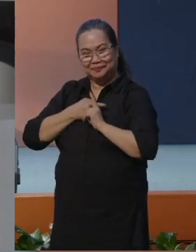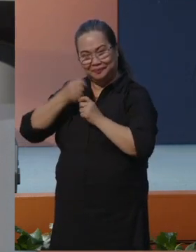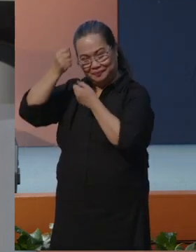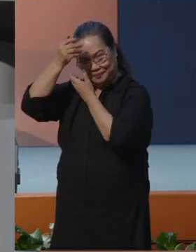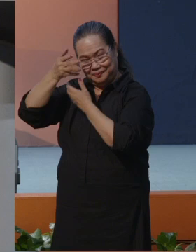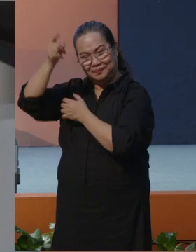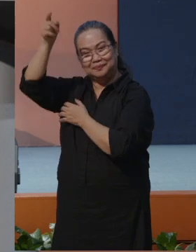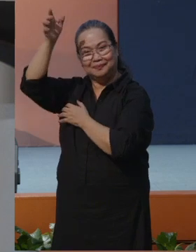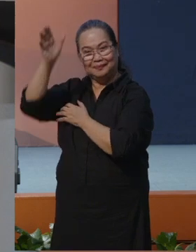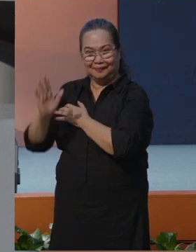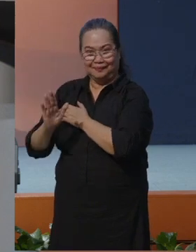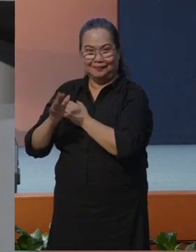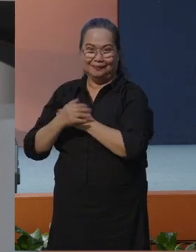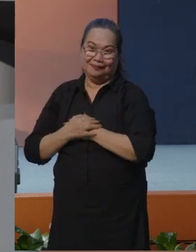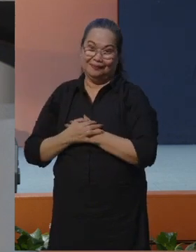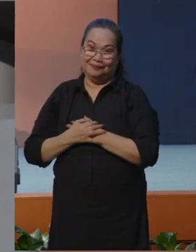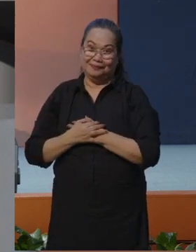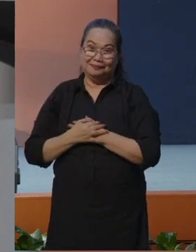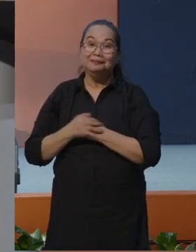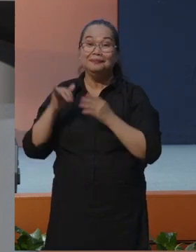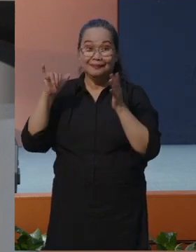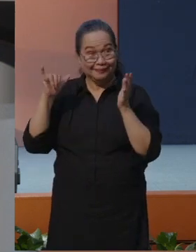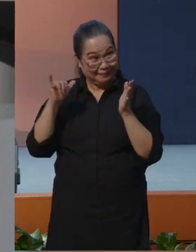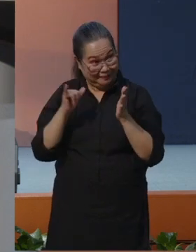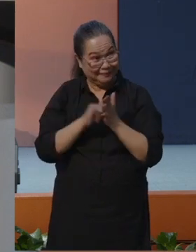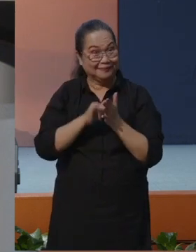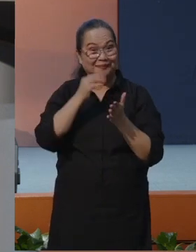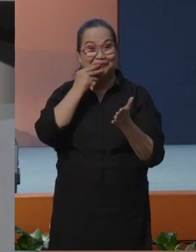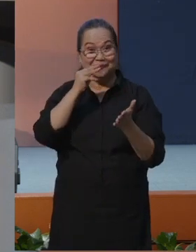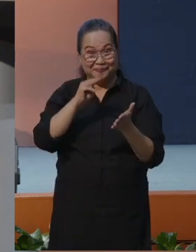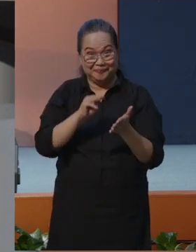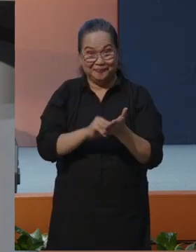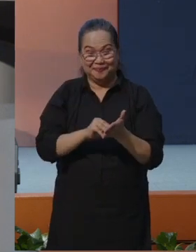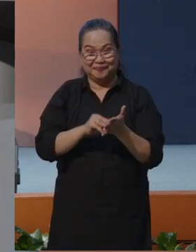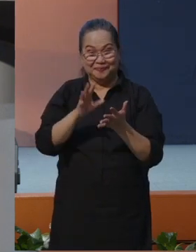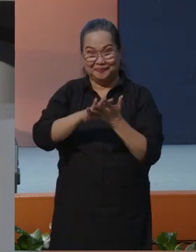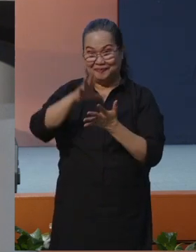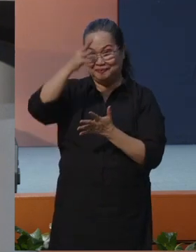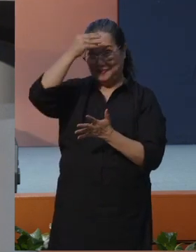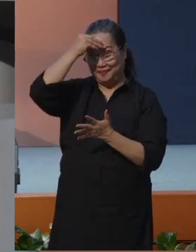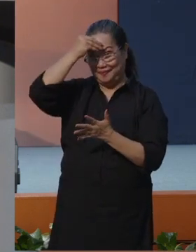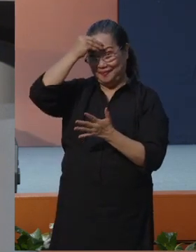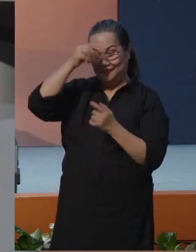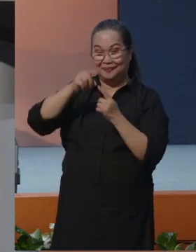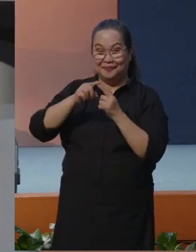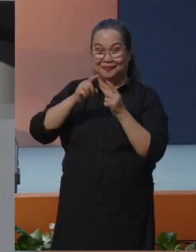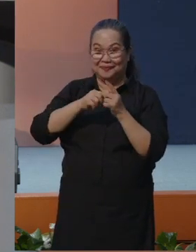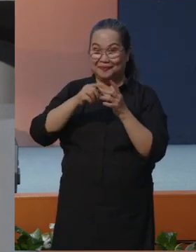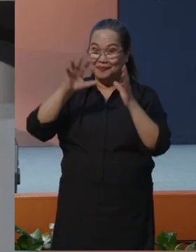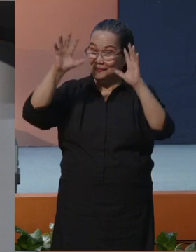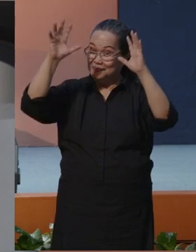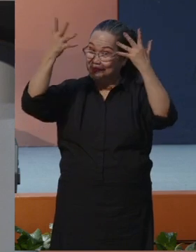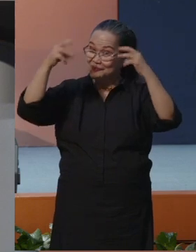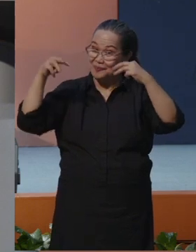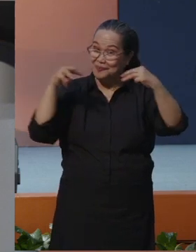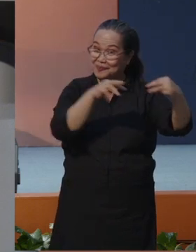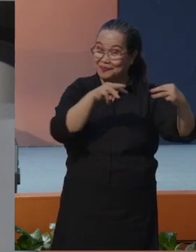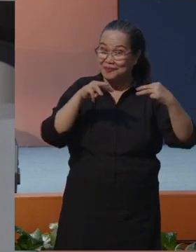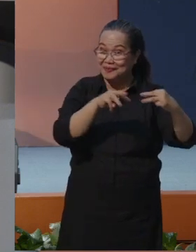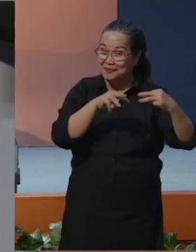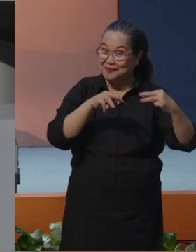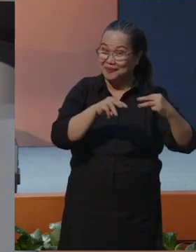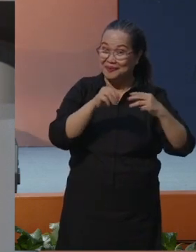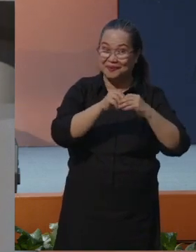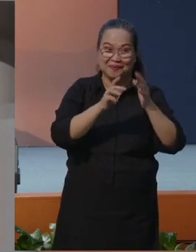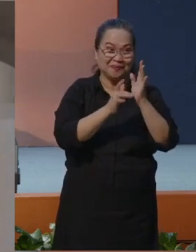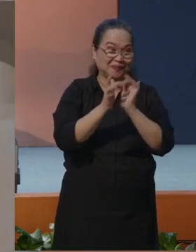Kanya. Yan po ang mensahe na makukuha natin sa mga digmaang ito. Nawa,